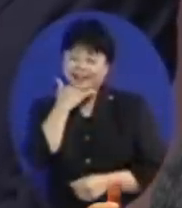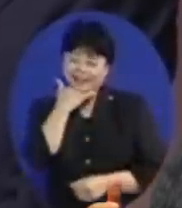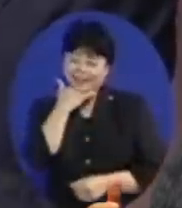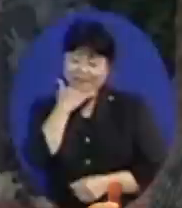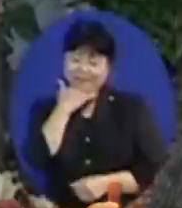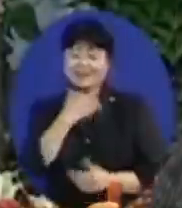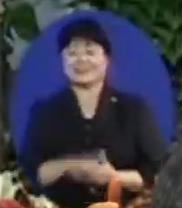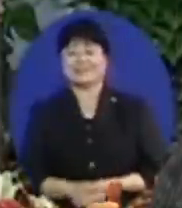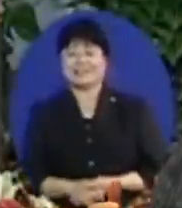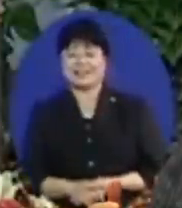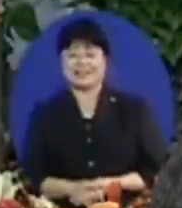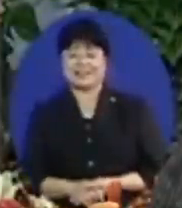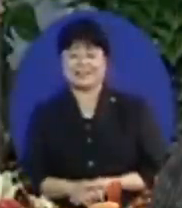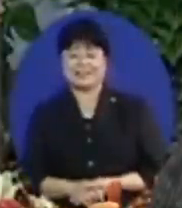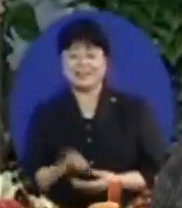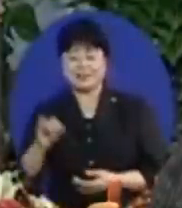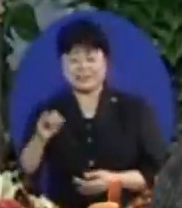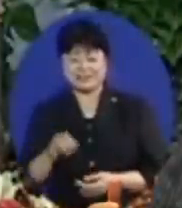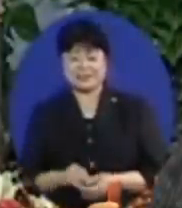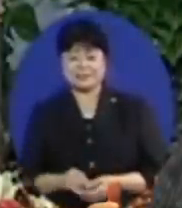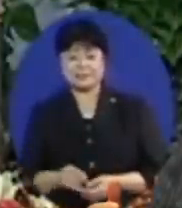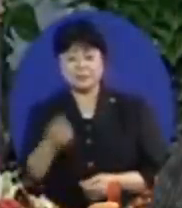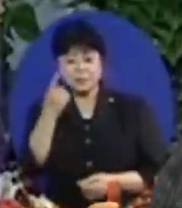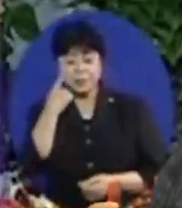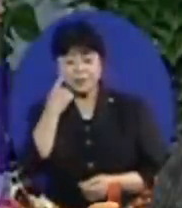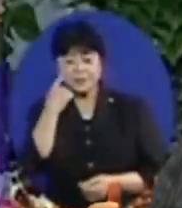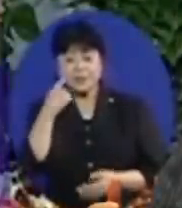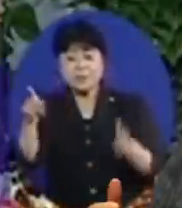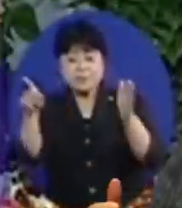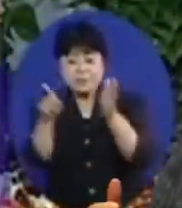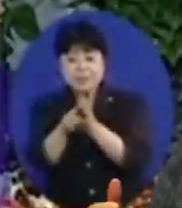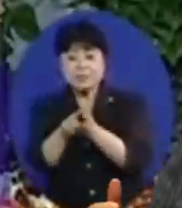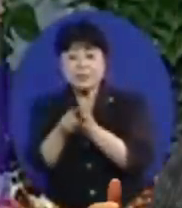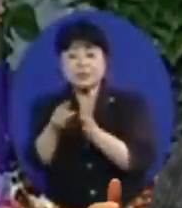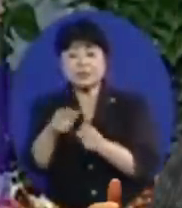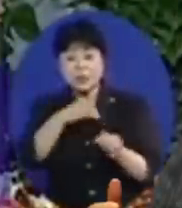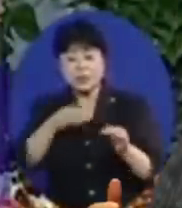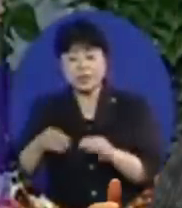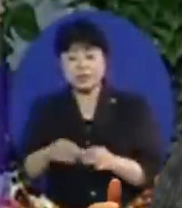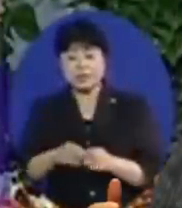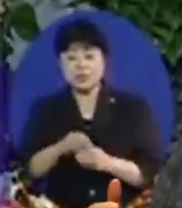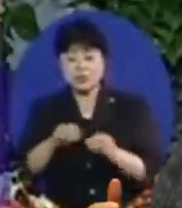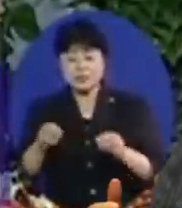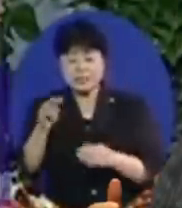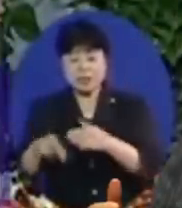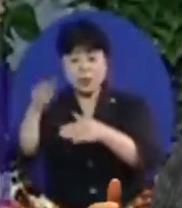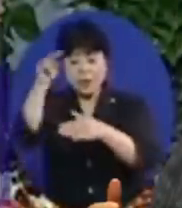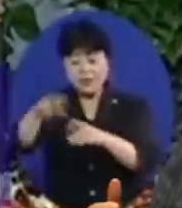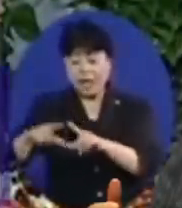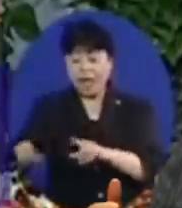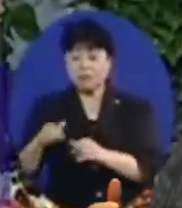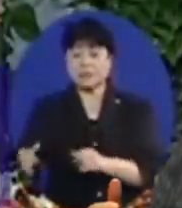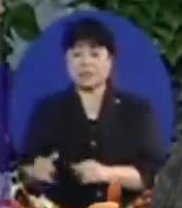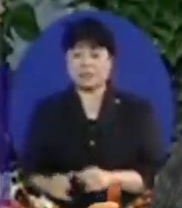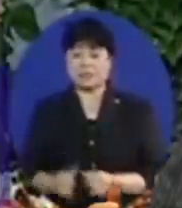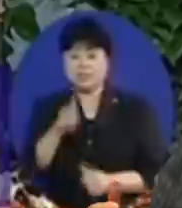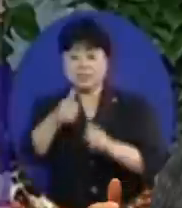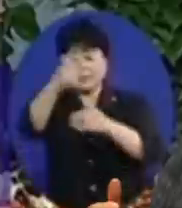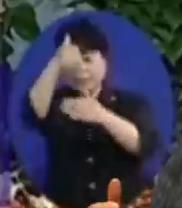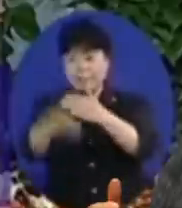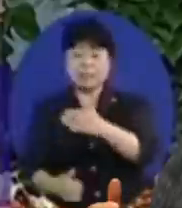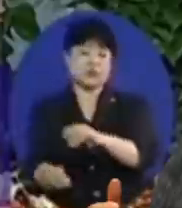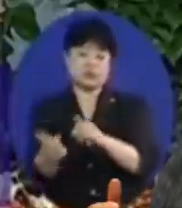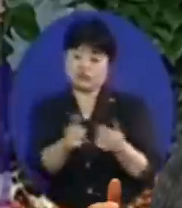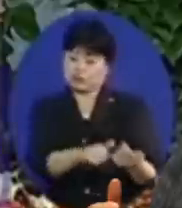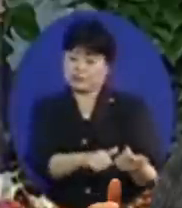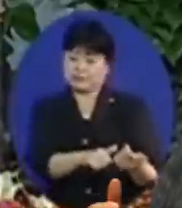것입니다. 히브리서 11장 29절에 믿음으로 그들은 홍해를 육지같이 건넜으나 애굽 사람들은 이것을 시험하다가 빠져 죽었다고